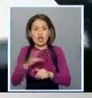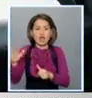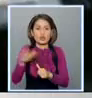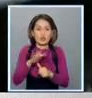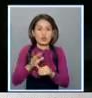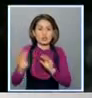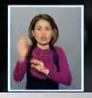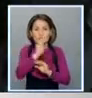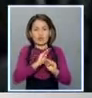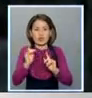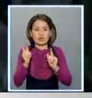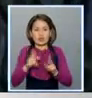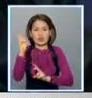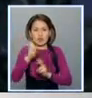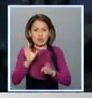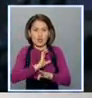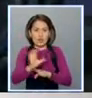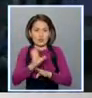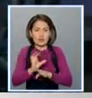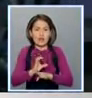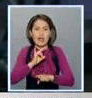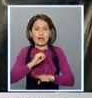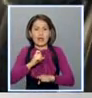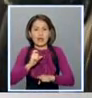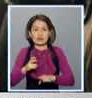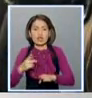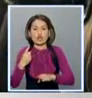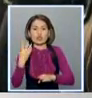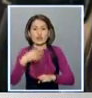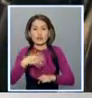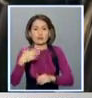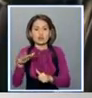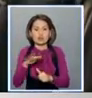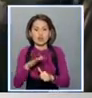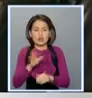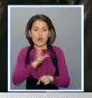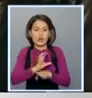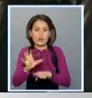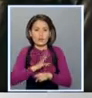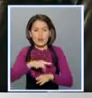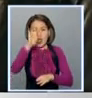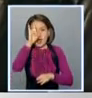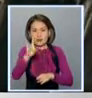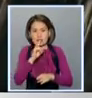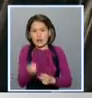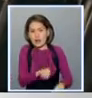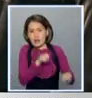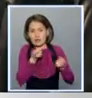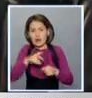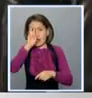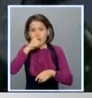жабдықталған тігушақ жасауға келісімге отырған еді. Нәтижесінде ES-145 жаңа тігушағы дүниеге келді. Қазақстанға